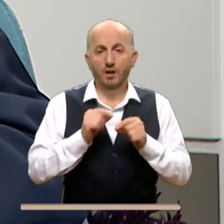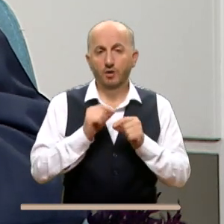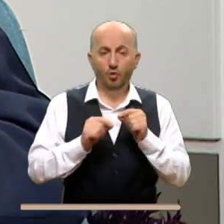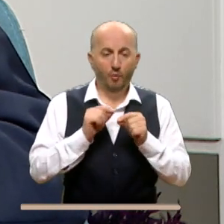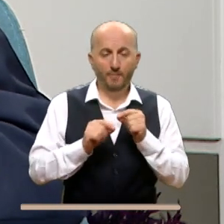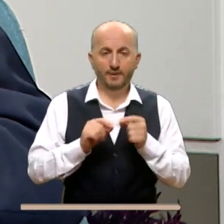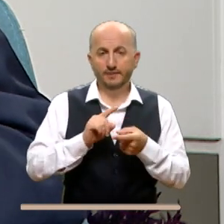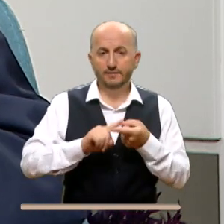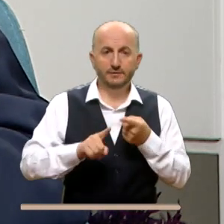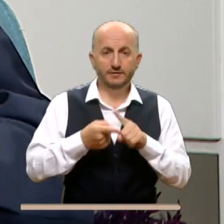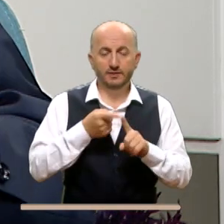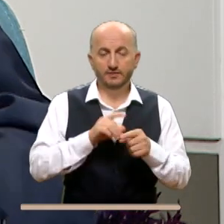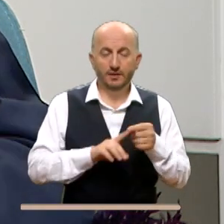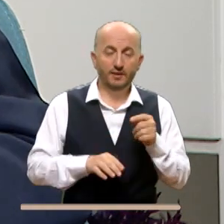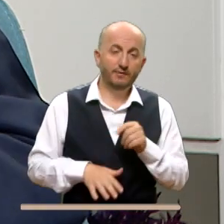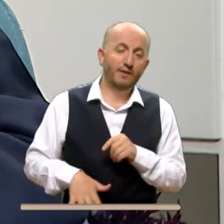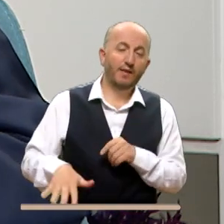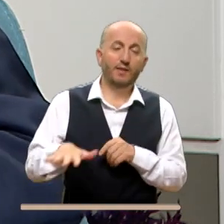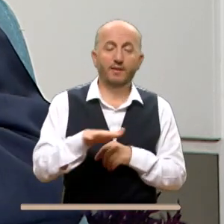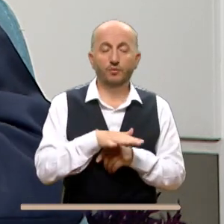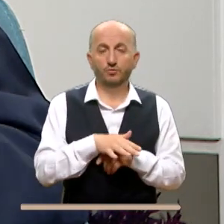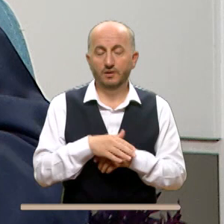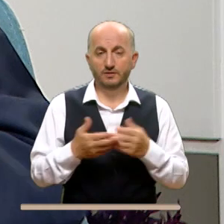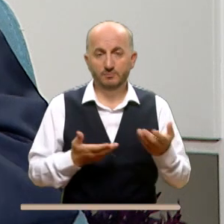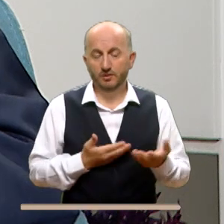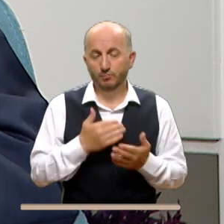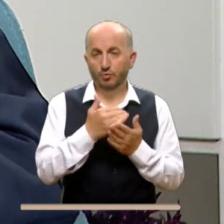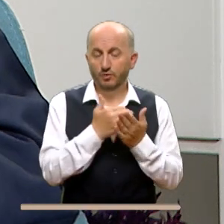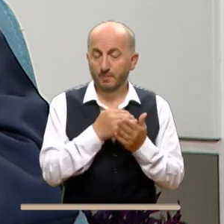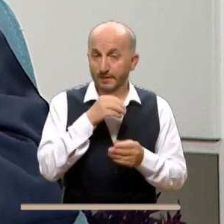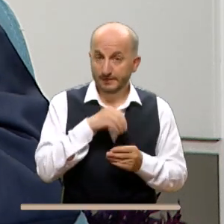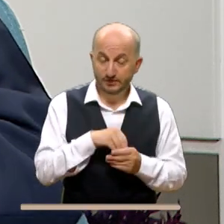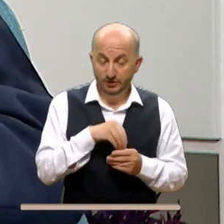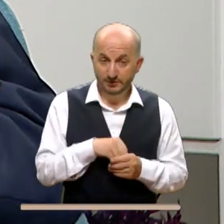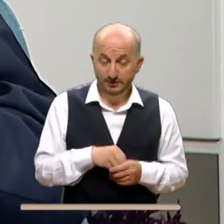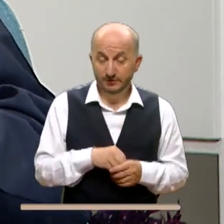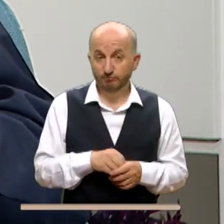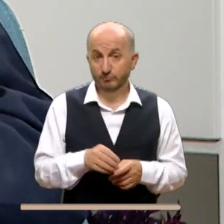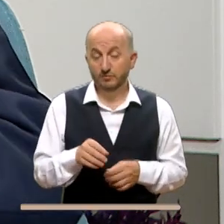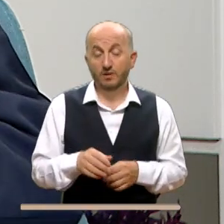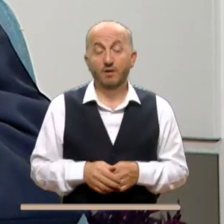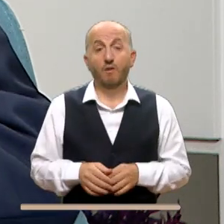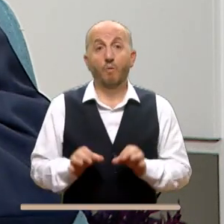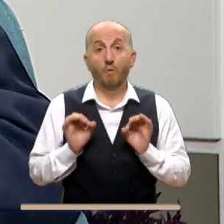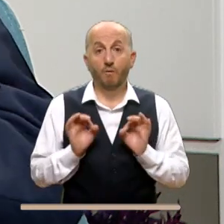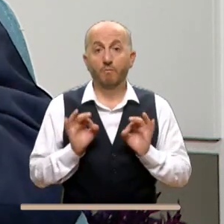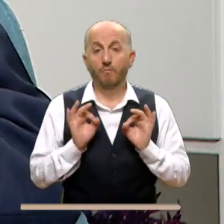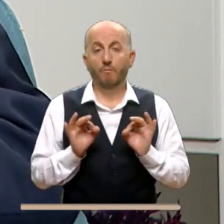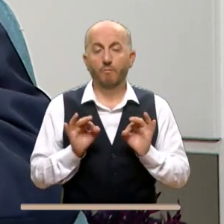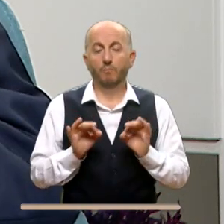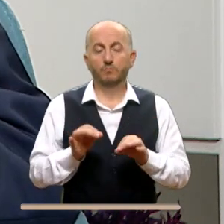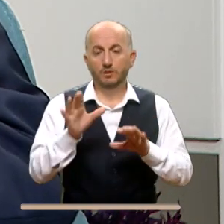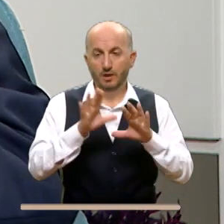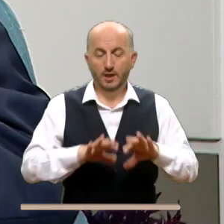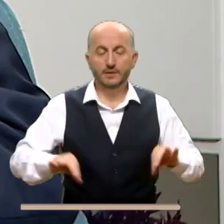programlarında, siyasette, ekonomide, edebiyat fakültesi programında, eğitim fakültesi programlarında kesinlikle bir